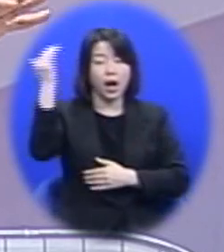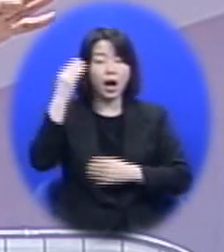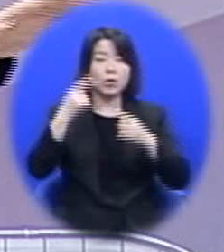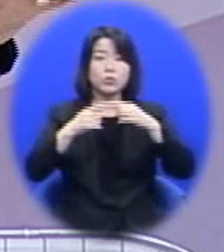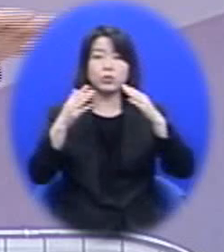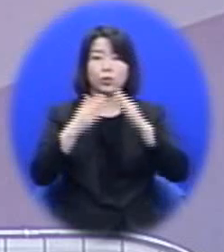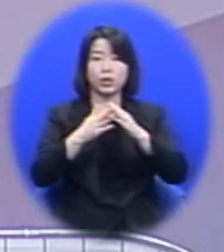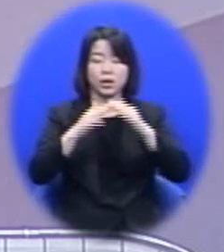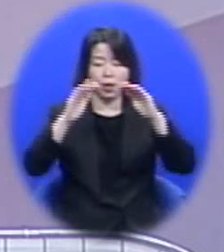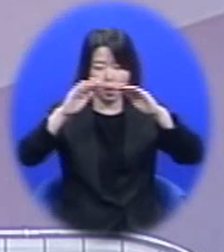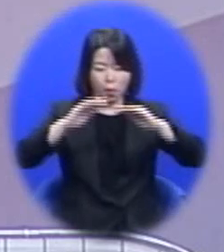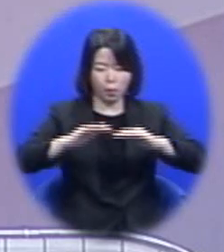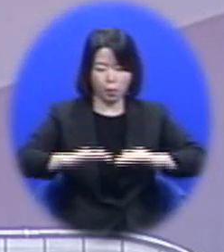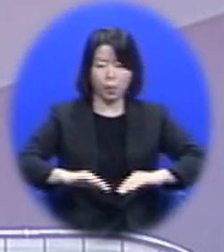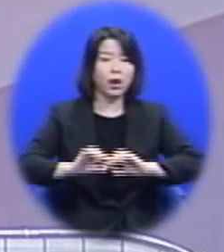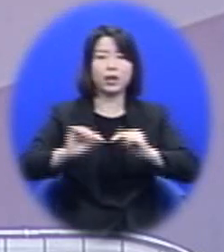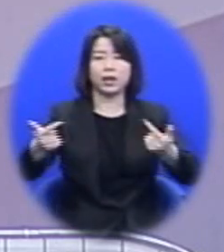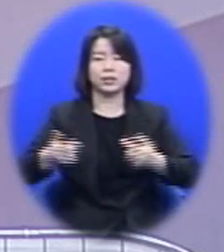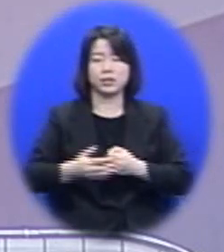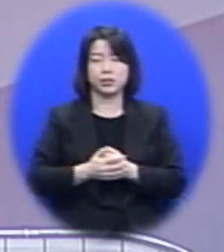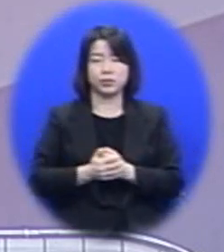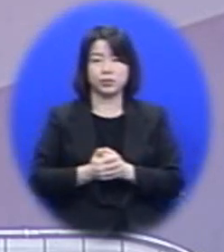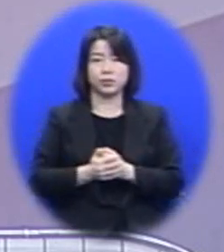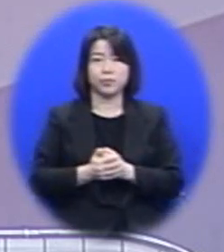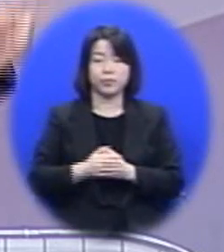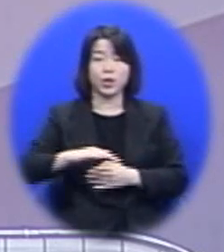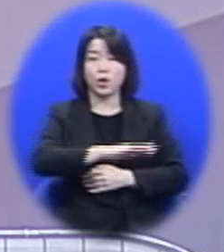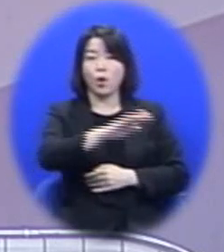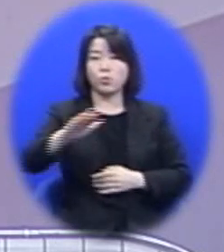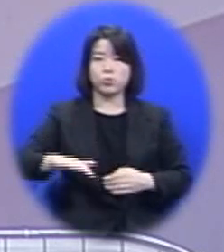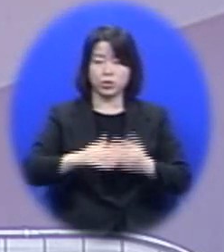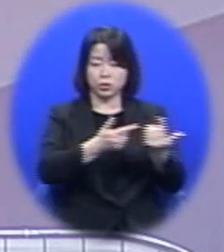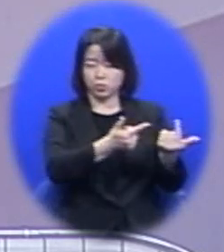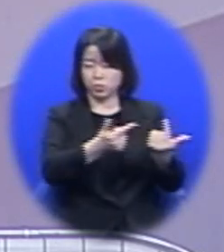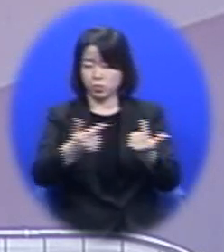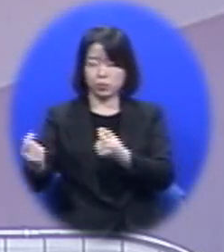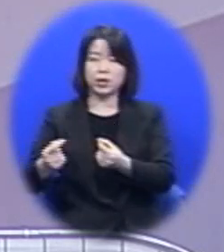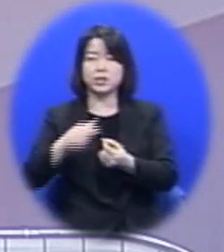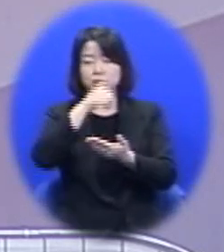이렇게 가라앉는 게 아닙니다. 우리 모두의 문제예요.